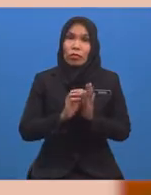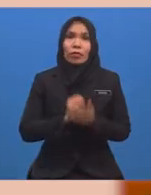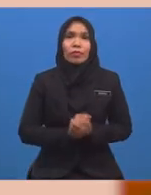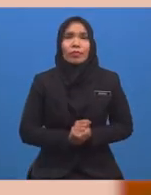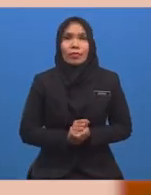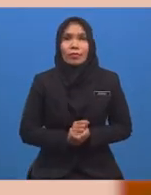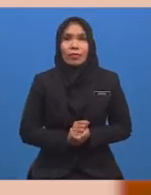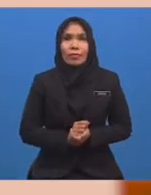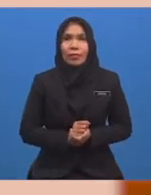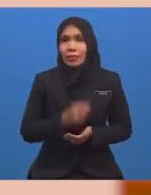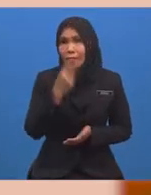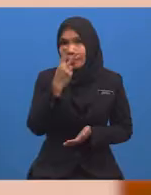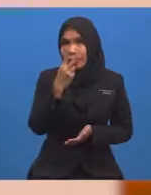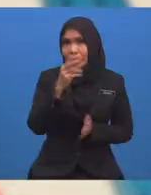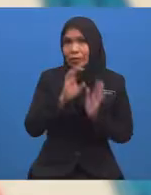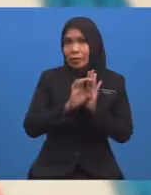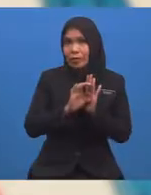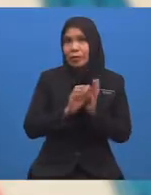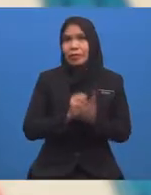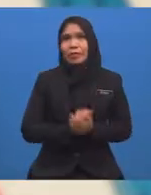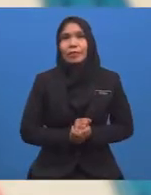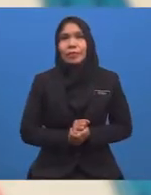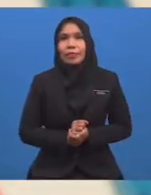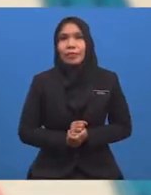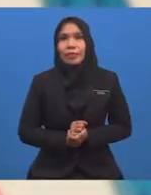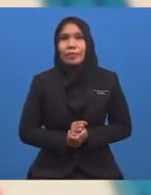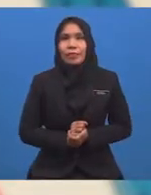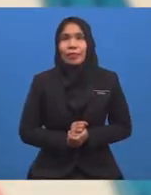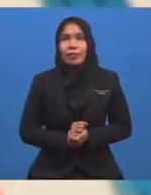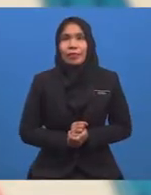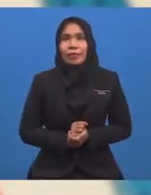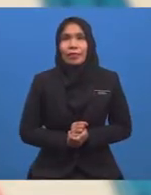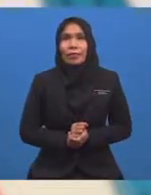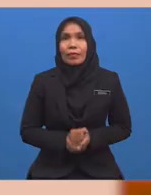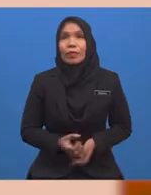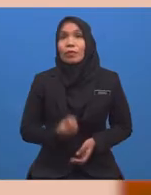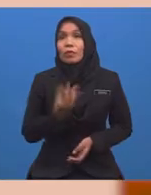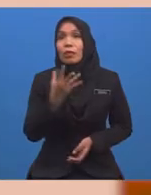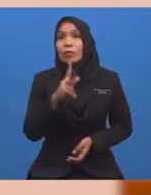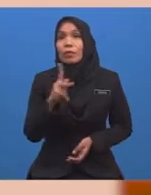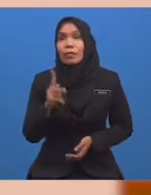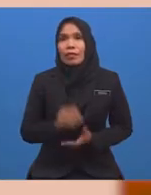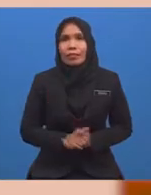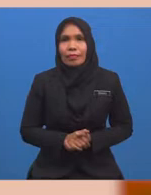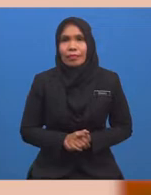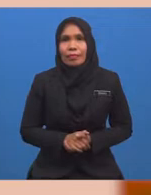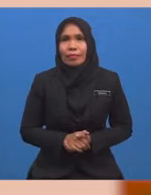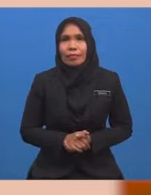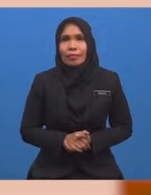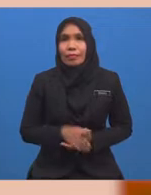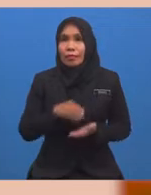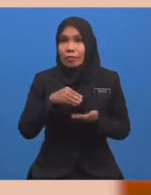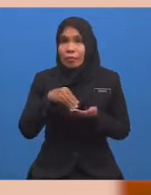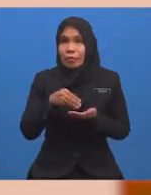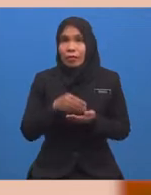Hai Mari kita beralih ke soalan kadar and pula sebelum kita beralih